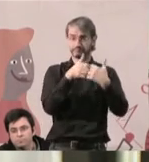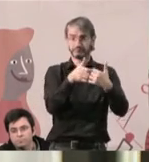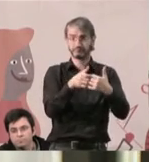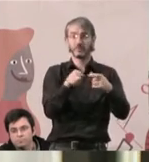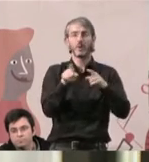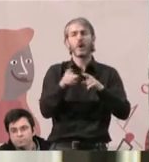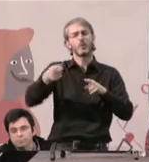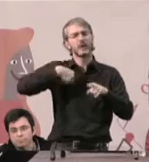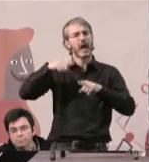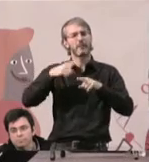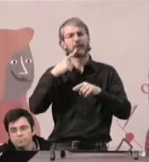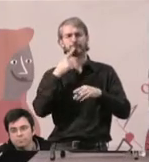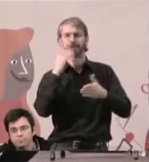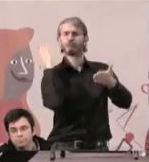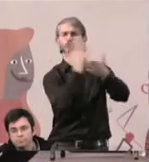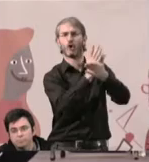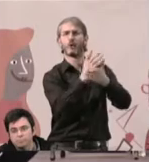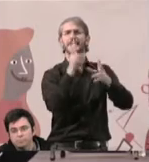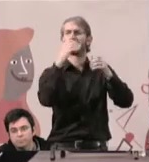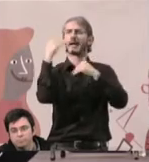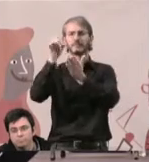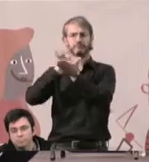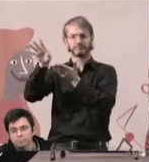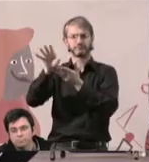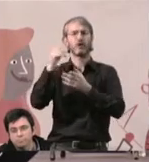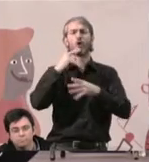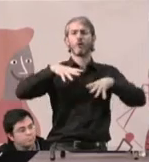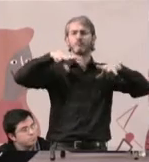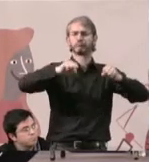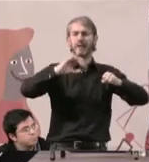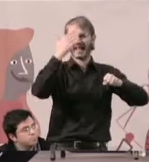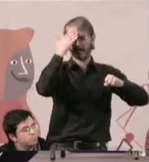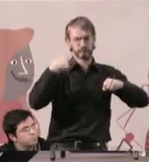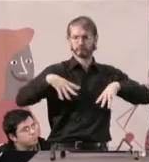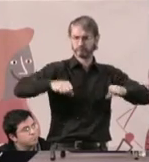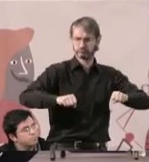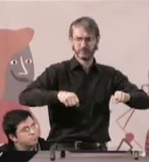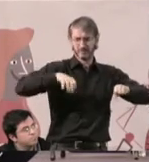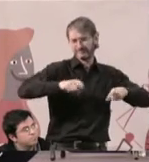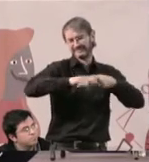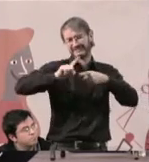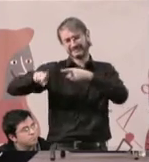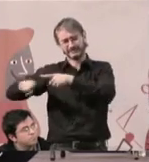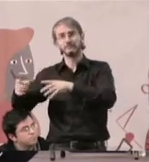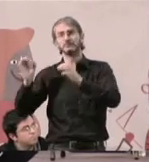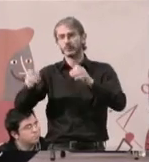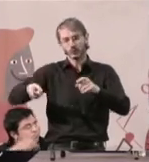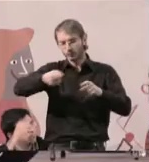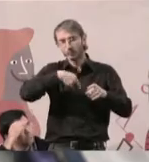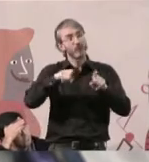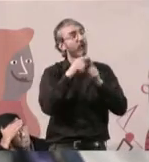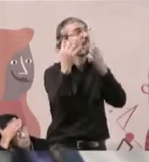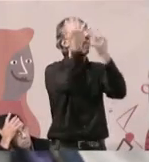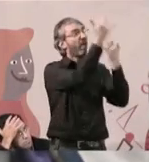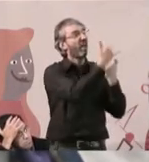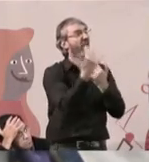un desnonament o ocupar un centre d'atenció primària, no ens fa por plantar cara als que volen imposar el discurs